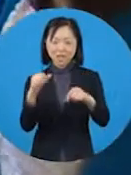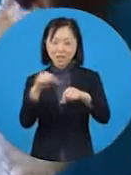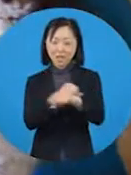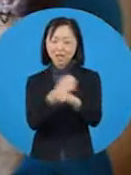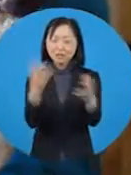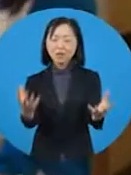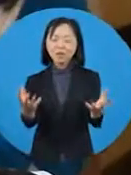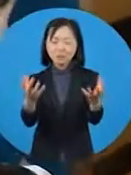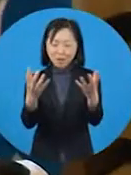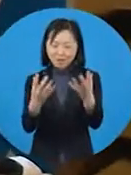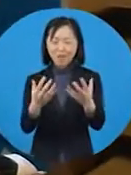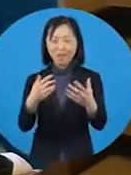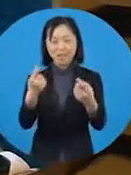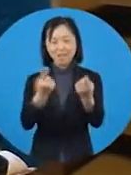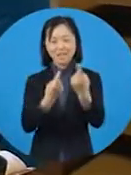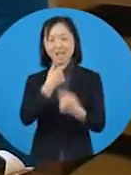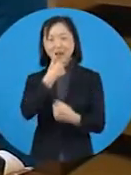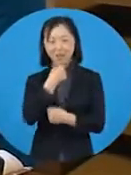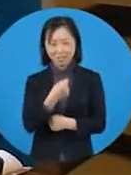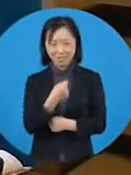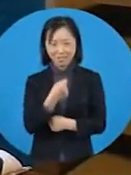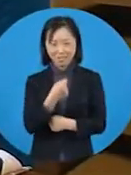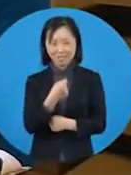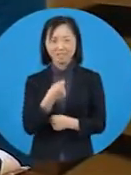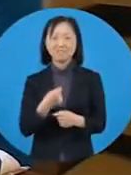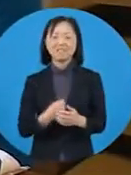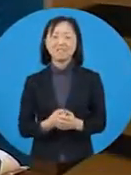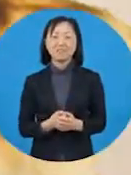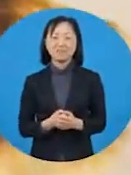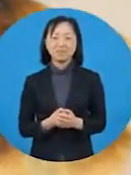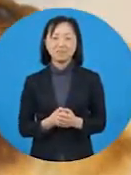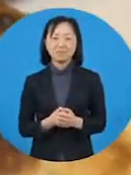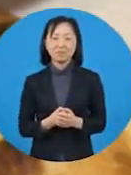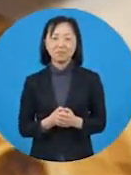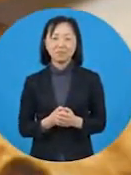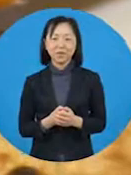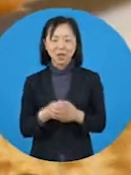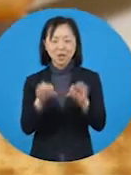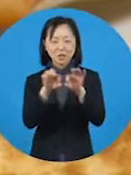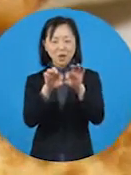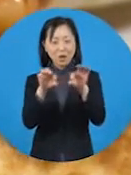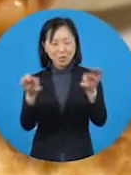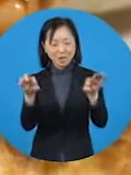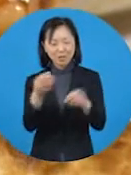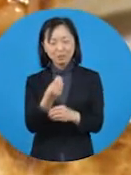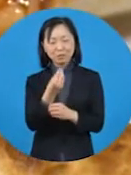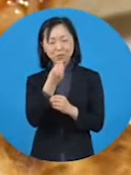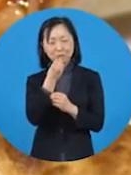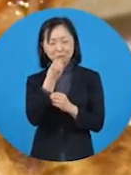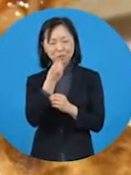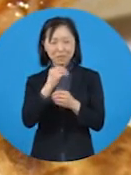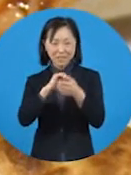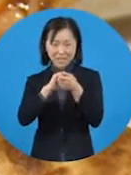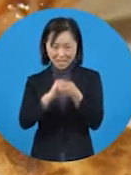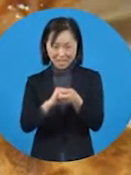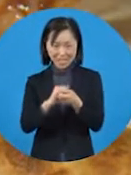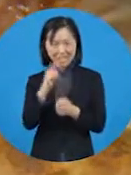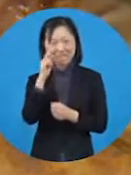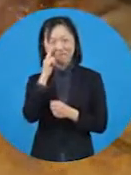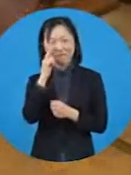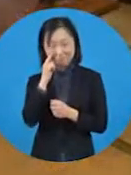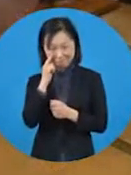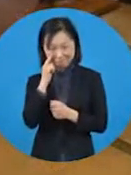ートの方にも楽しんでもらいたいなと思ってます。 こだわりのソーセージで作るジューシー豚のブリ